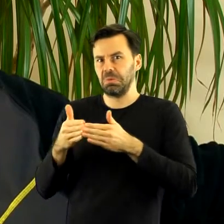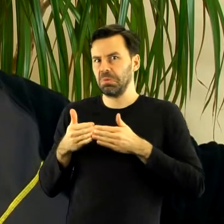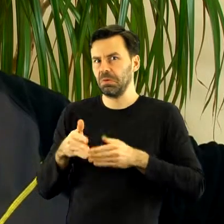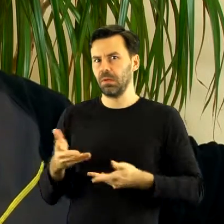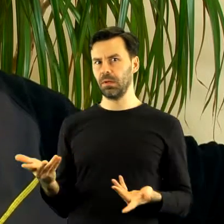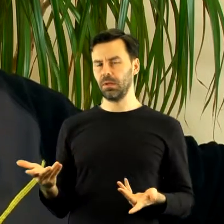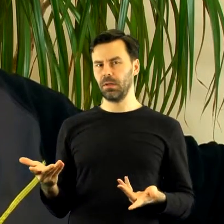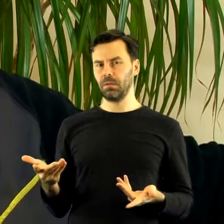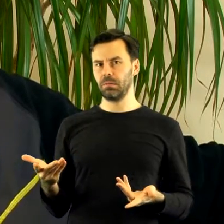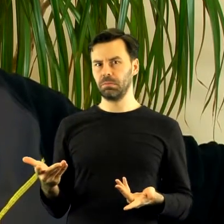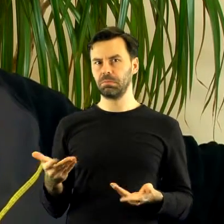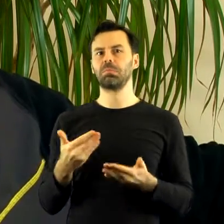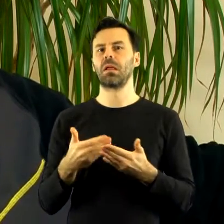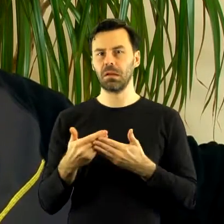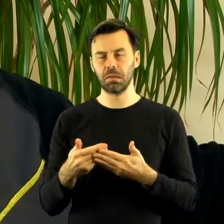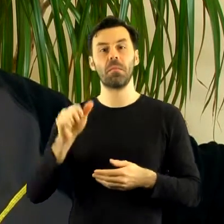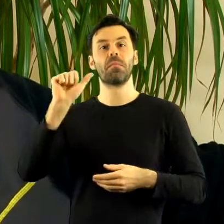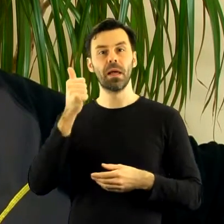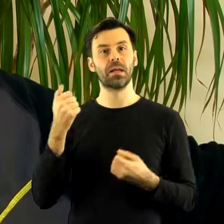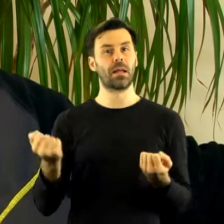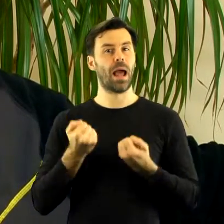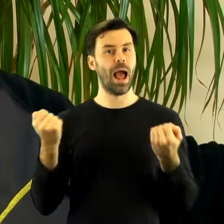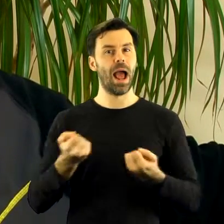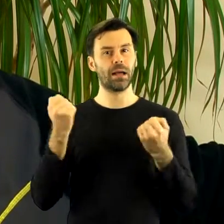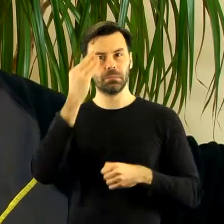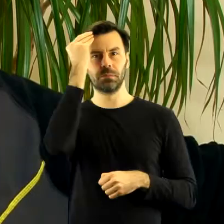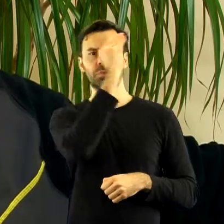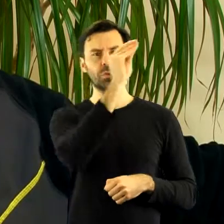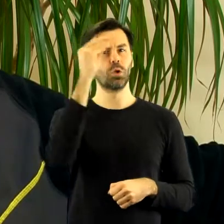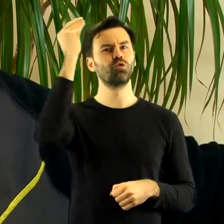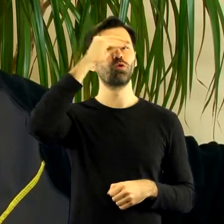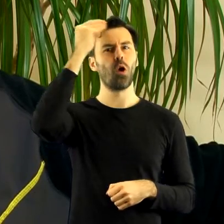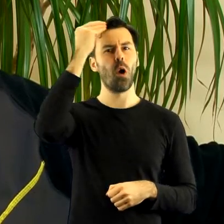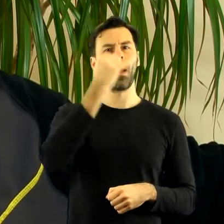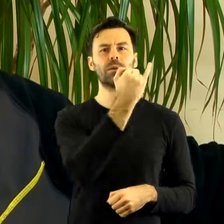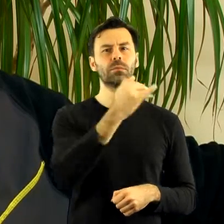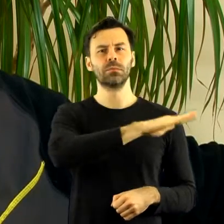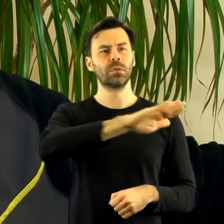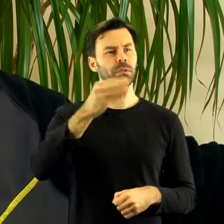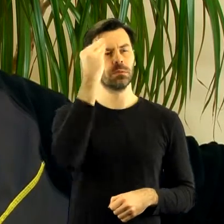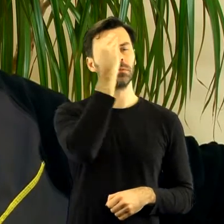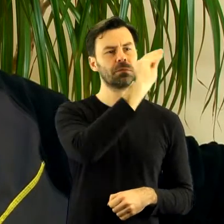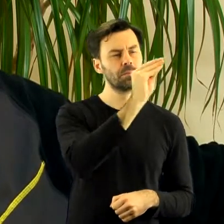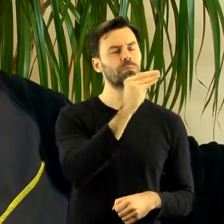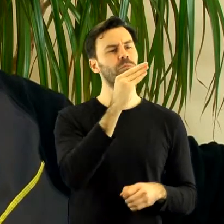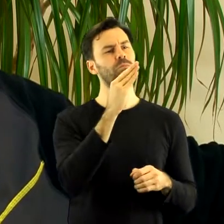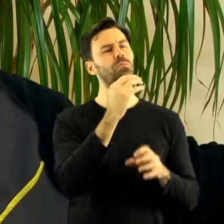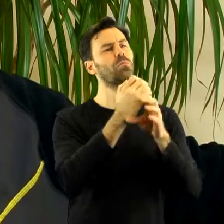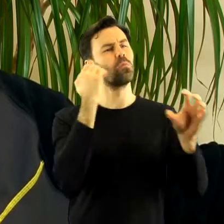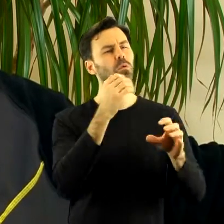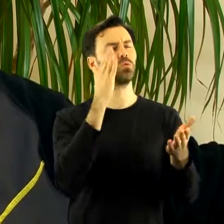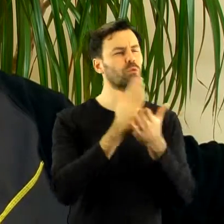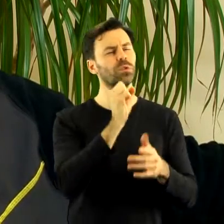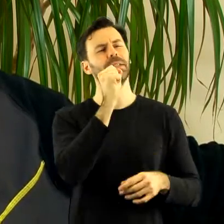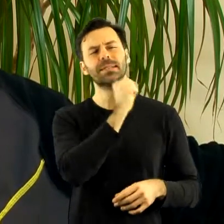tak dosyć skrycie, ponieważ najpierw była taka akcja wśród uczniów przeprowadzona, że ten gimbus jest już w takim